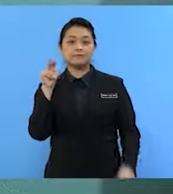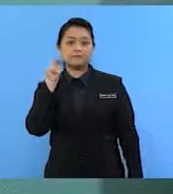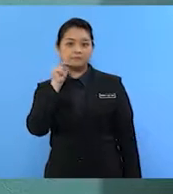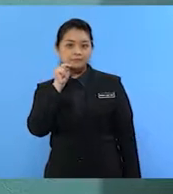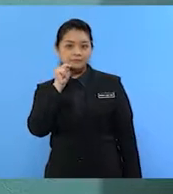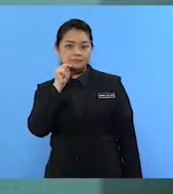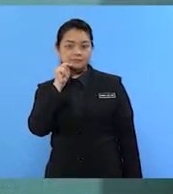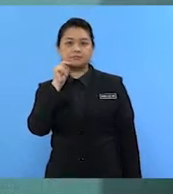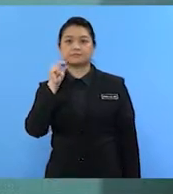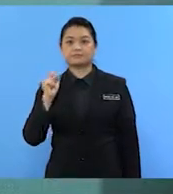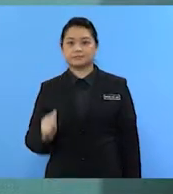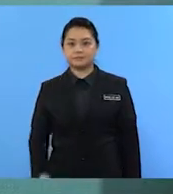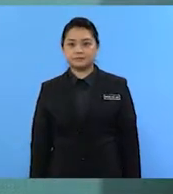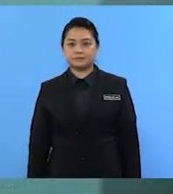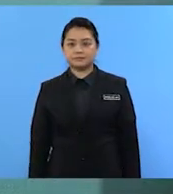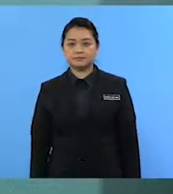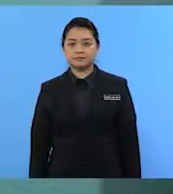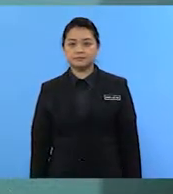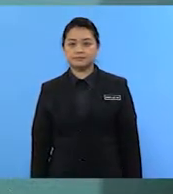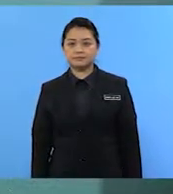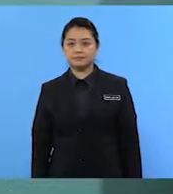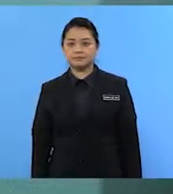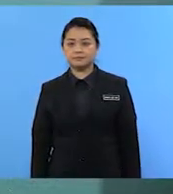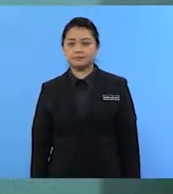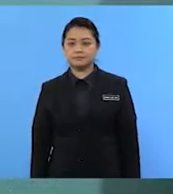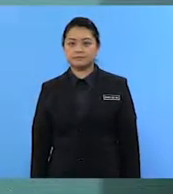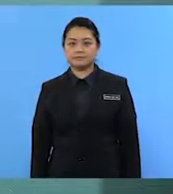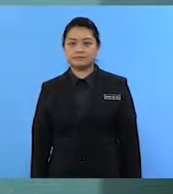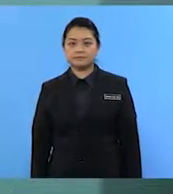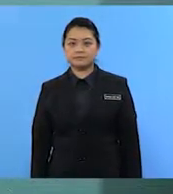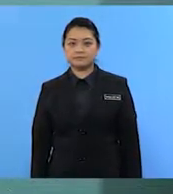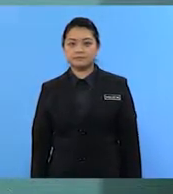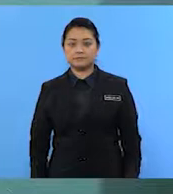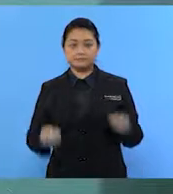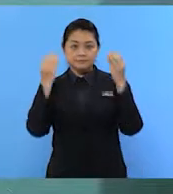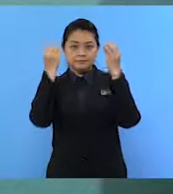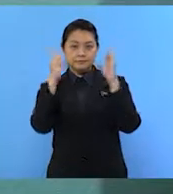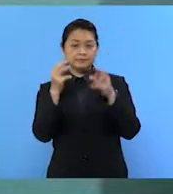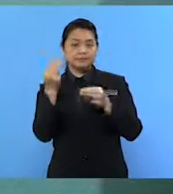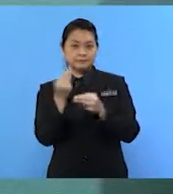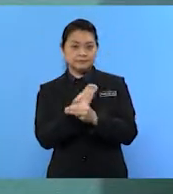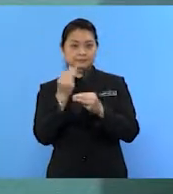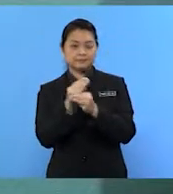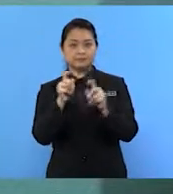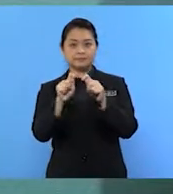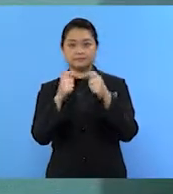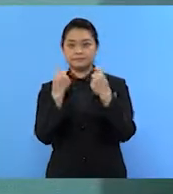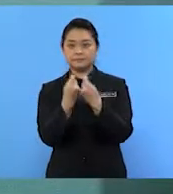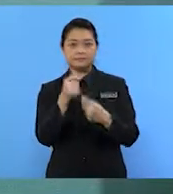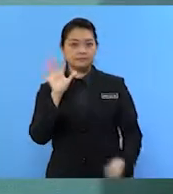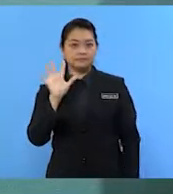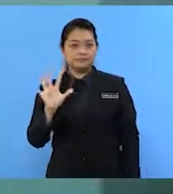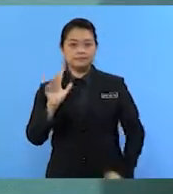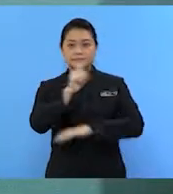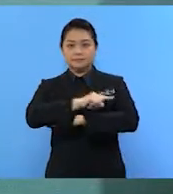Farizian, binti Muhammad Zain, dikenali sebagai Cikgu Izzy, Cikgu Matematik Tingkatan 5.